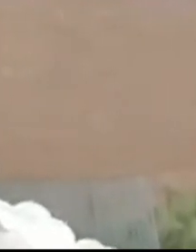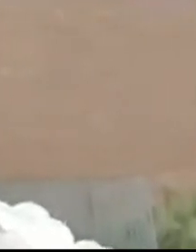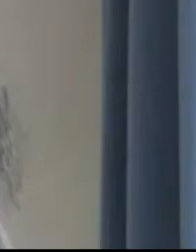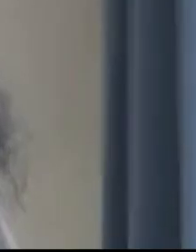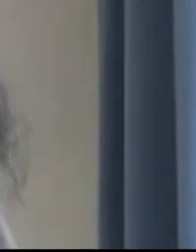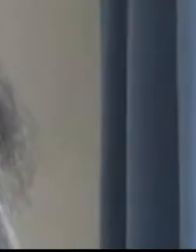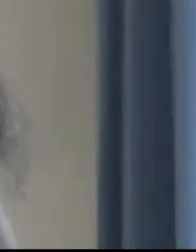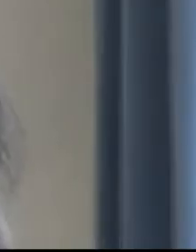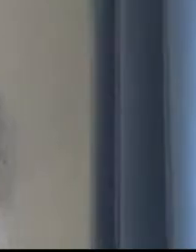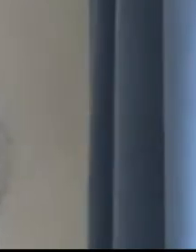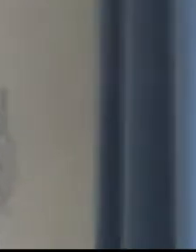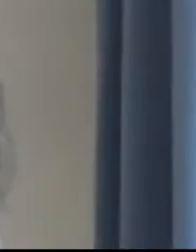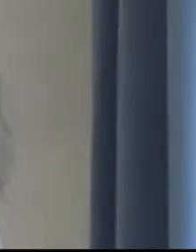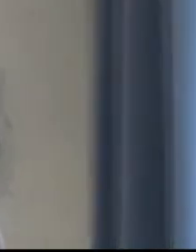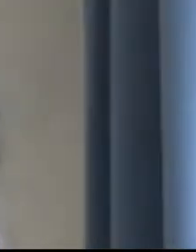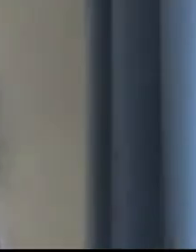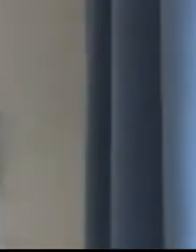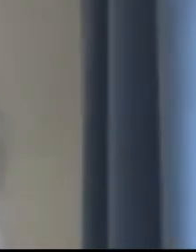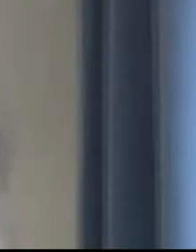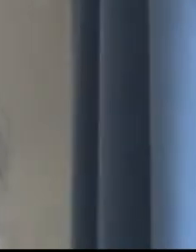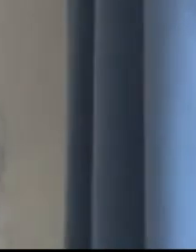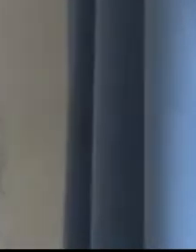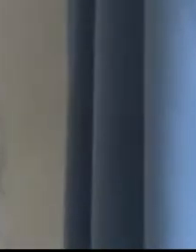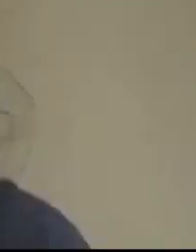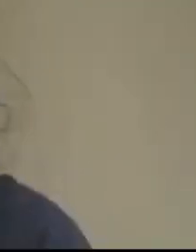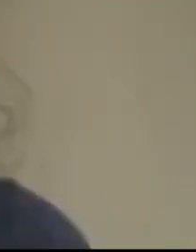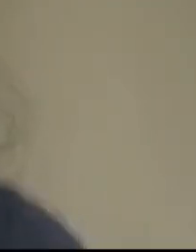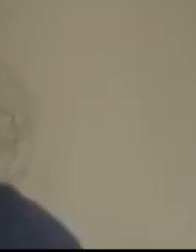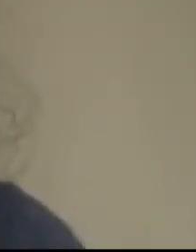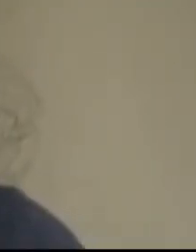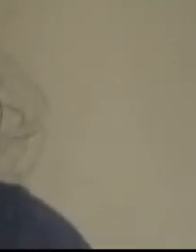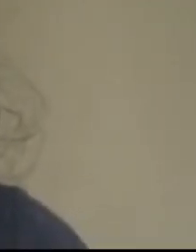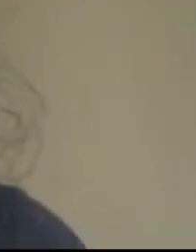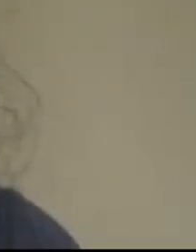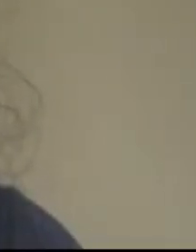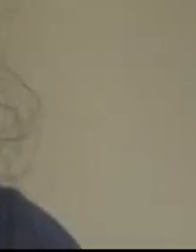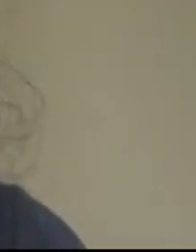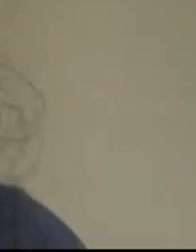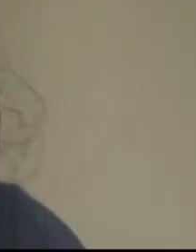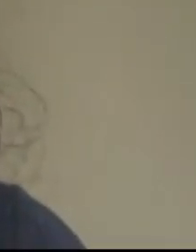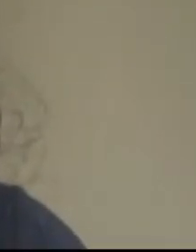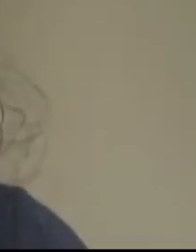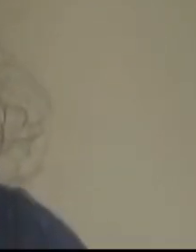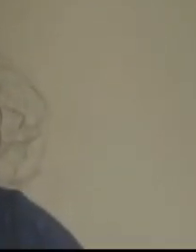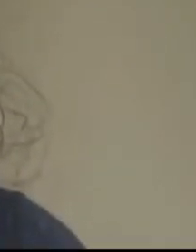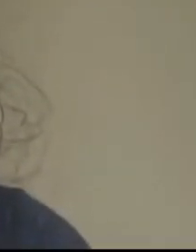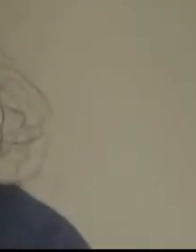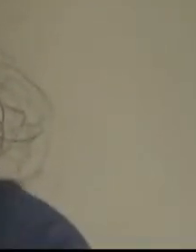آمدید. شروع سال فاکولت را آغاز میکنم و حالا آغاز سال تحصیلی